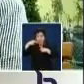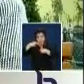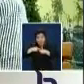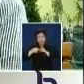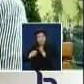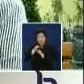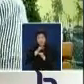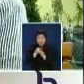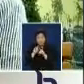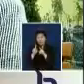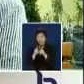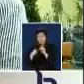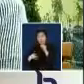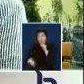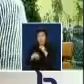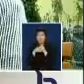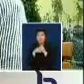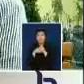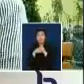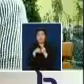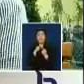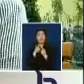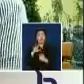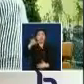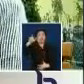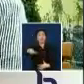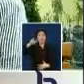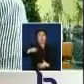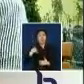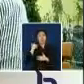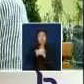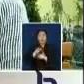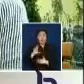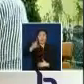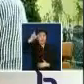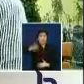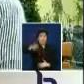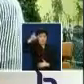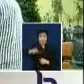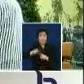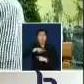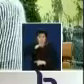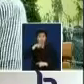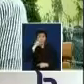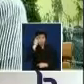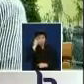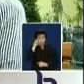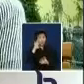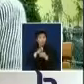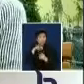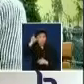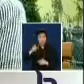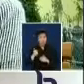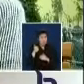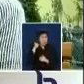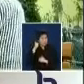สิ่งที่มีเพิ่มในส่วนของประเทศฝรั่งเศสก็คือว่าประเทศนี้เนี่ยนะคะก็หลายท่านคงจะทราบว่าเขามีความเด่